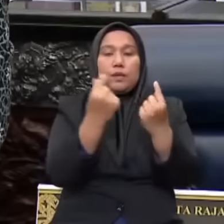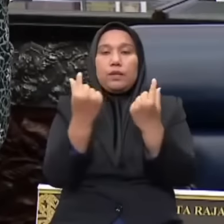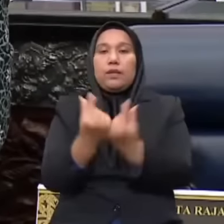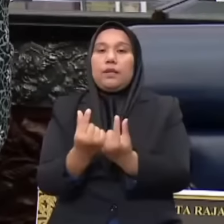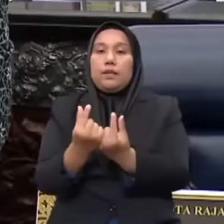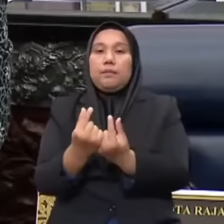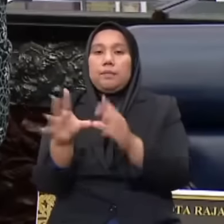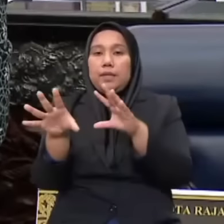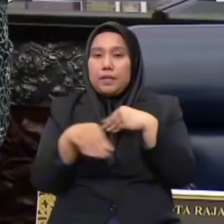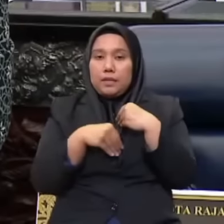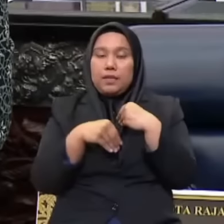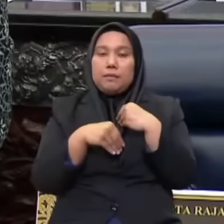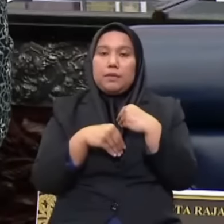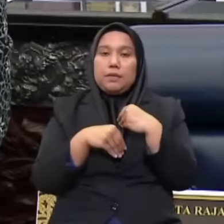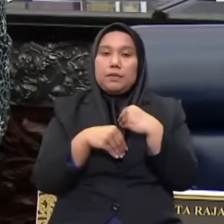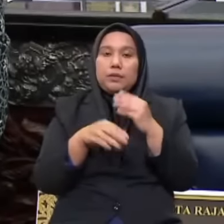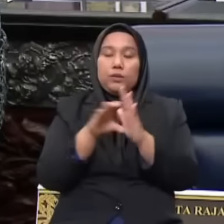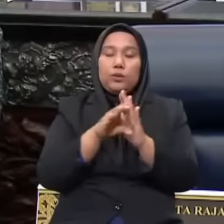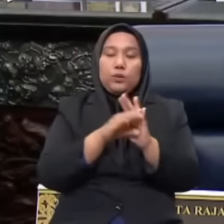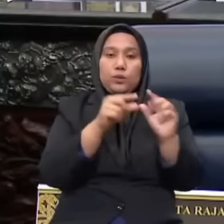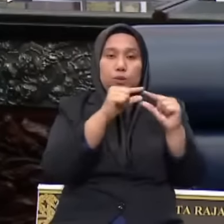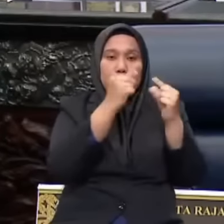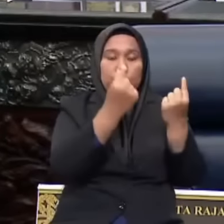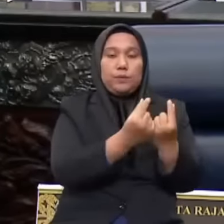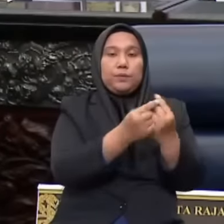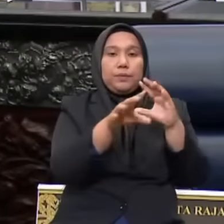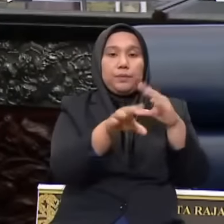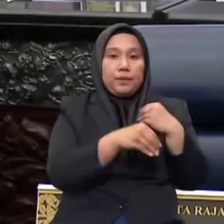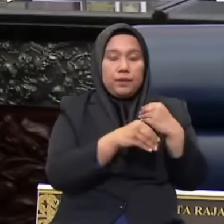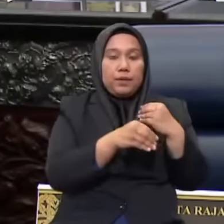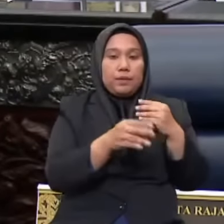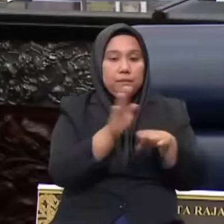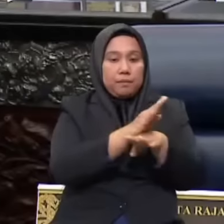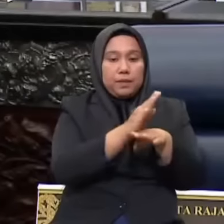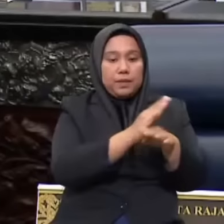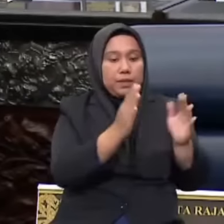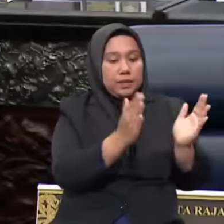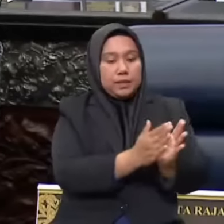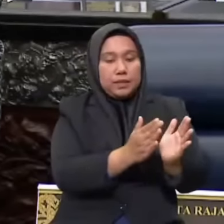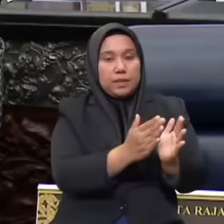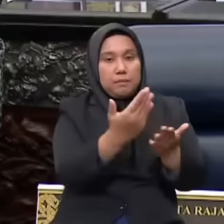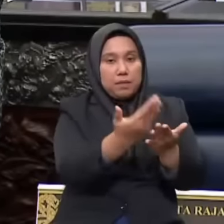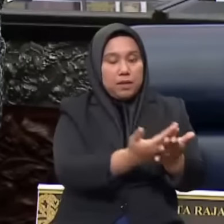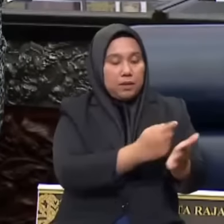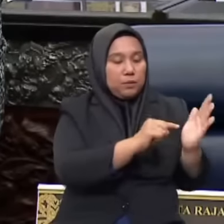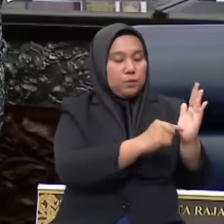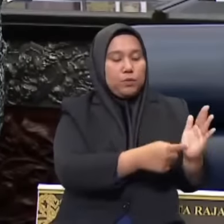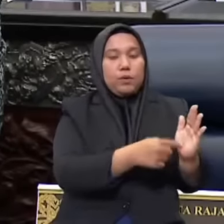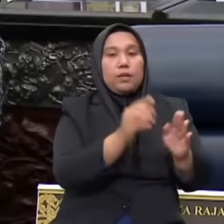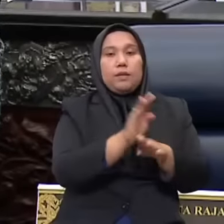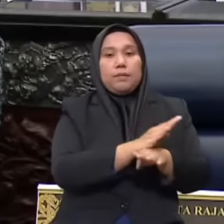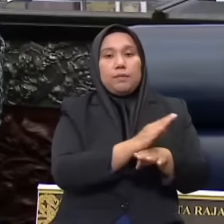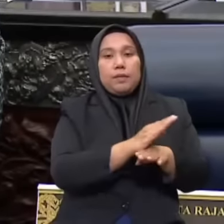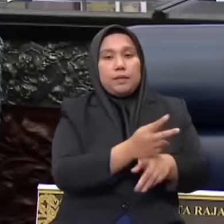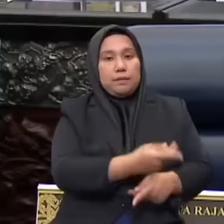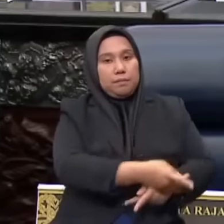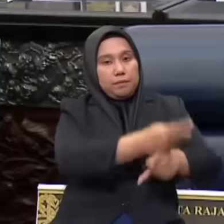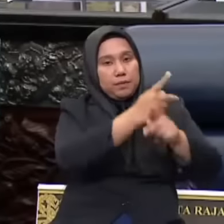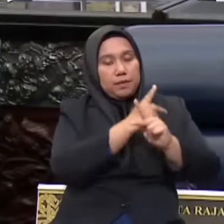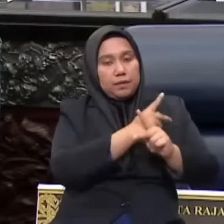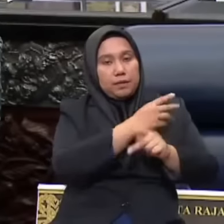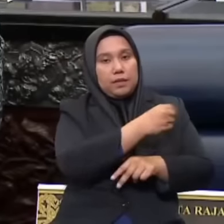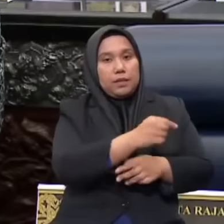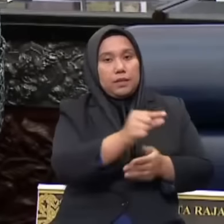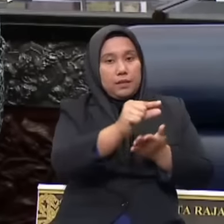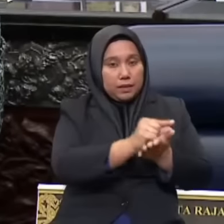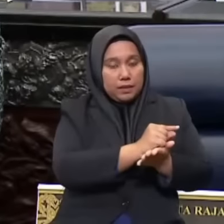bagi kumpulan penerima untuk usahawan kecil yang baru memulakan perniagaan, pinjaman dan geran berlaku